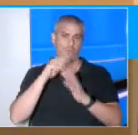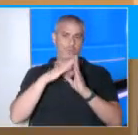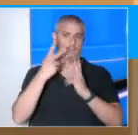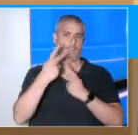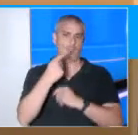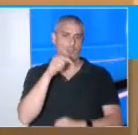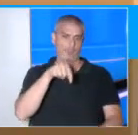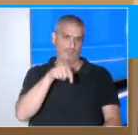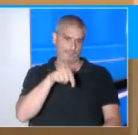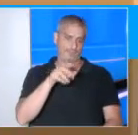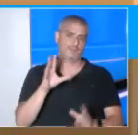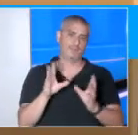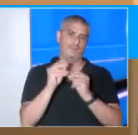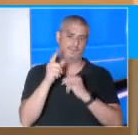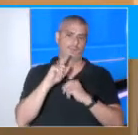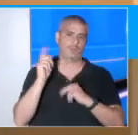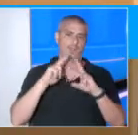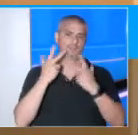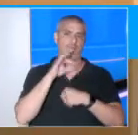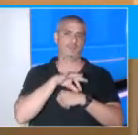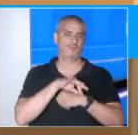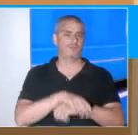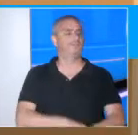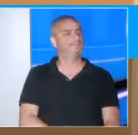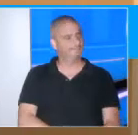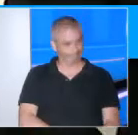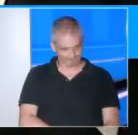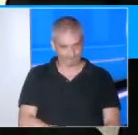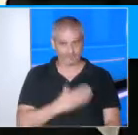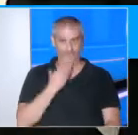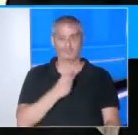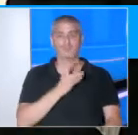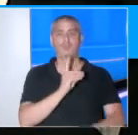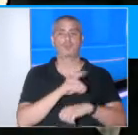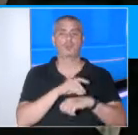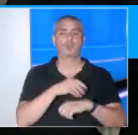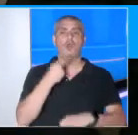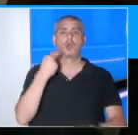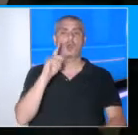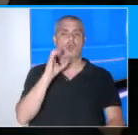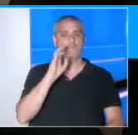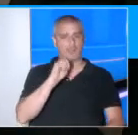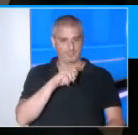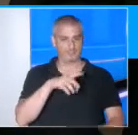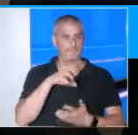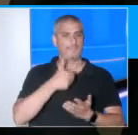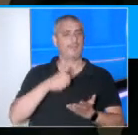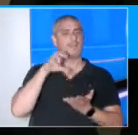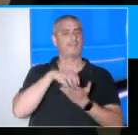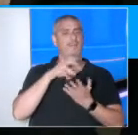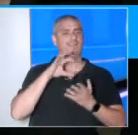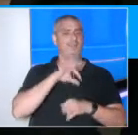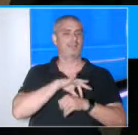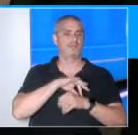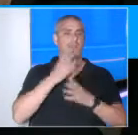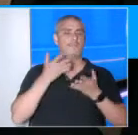בבית החולים, יחד עם כל הצוות הרפואי. יפה. דוקטור אוד הוכמן, מנכ"ל המרכז הרפואי בני ציון, שיהיה